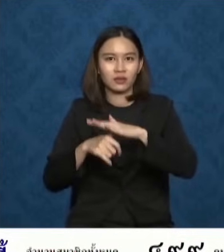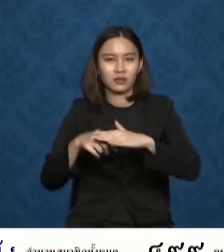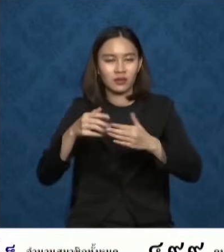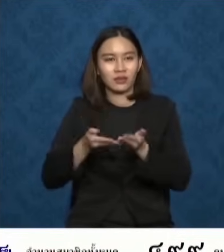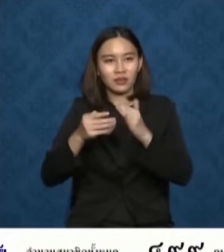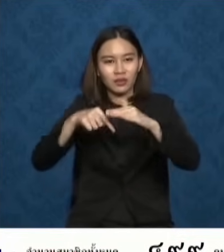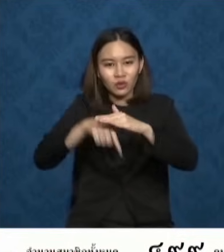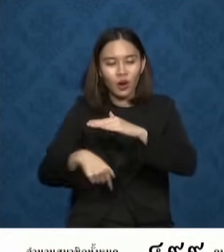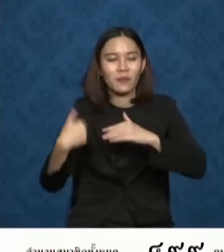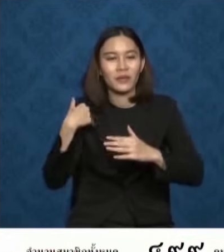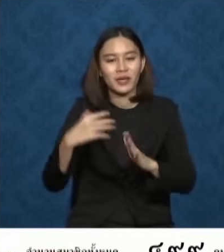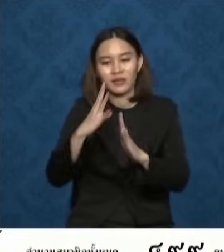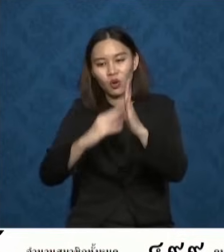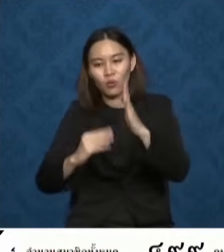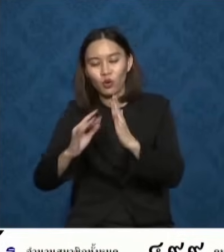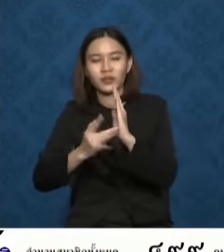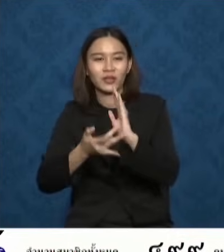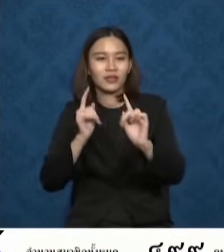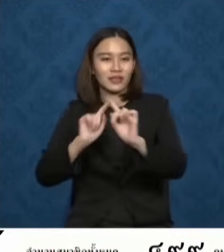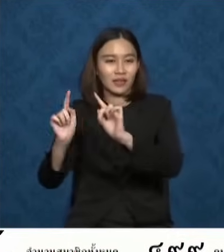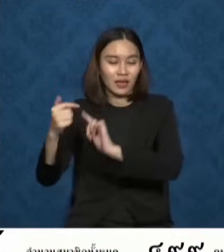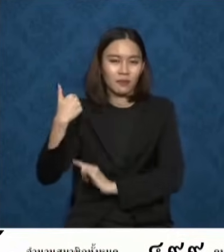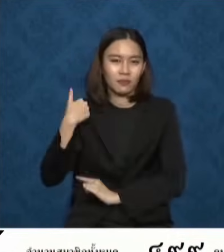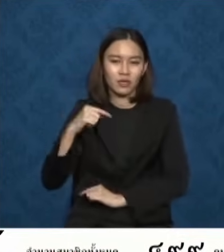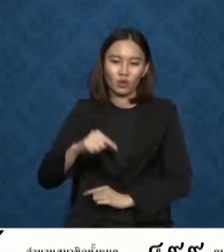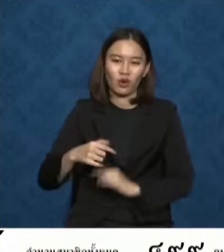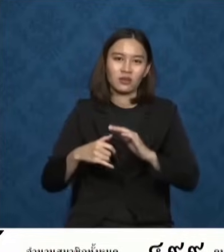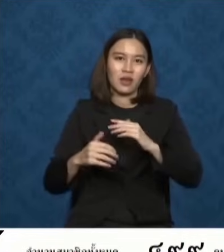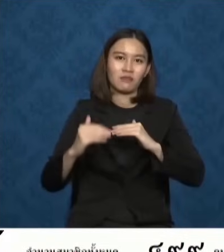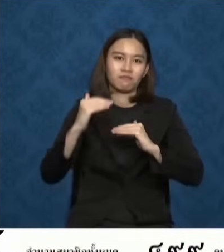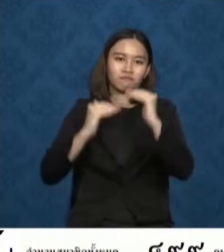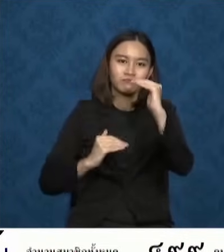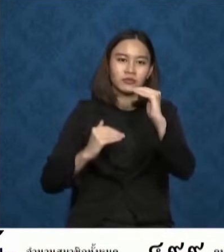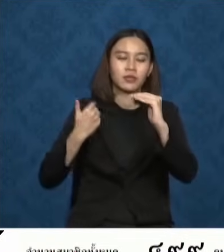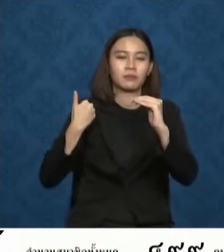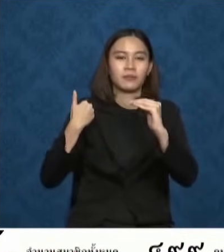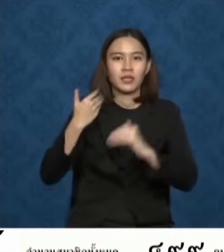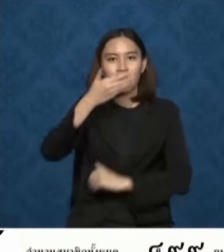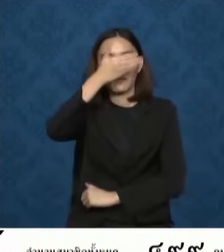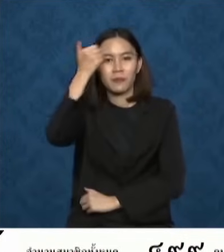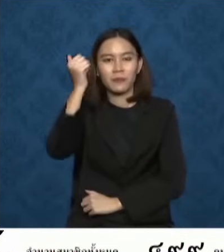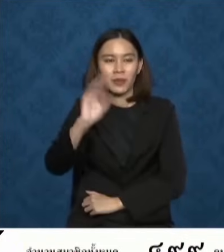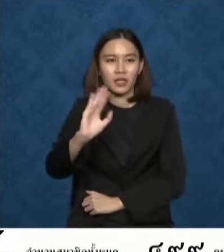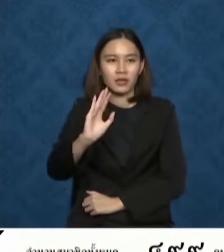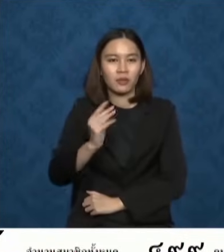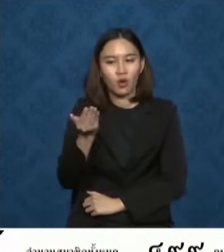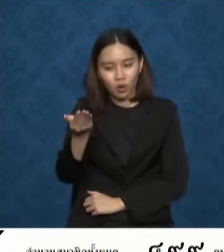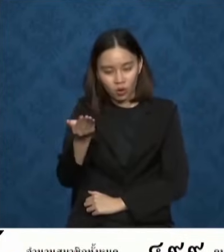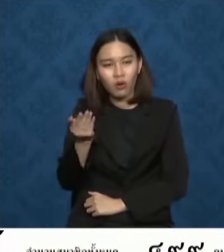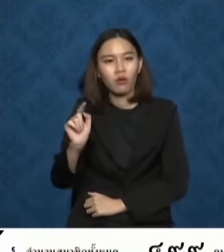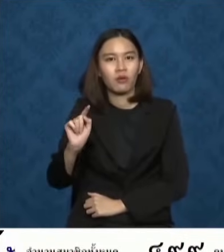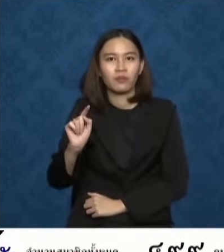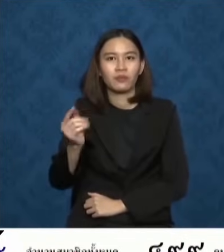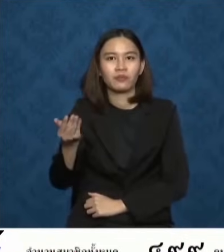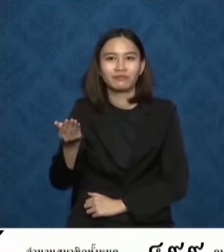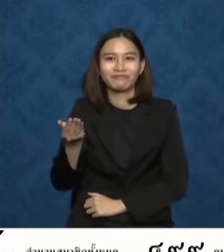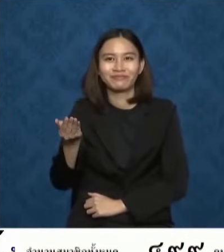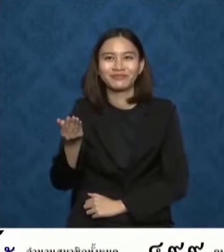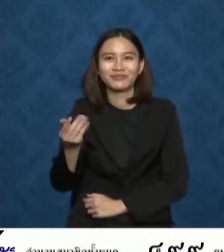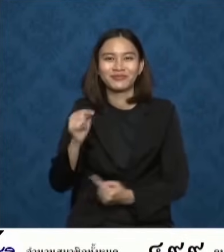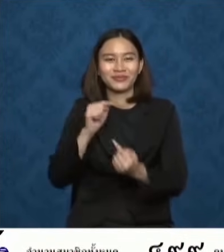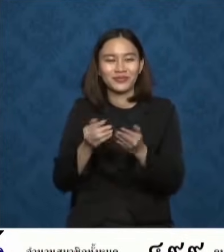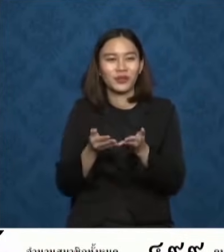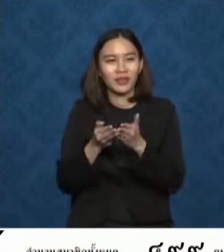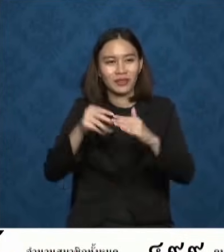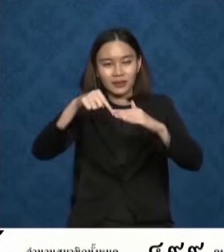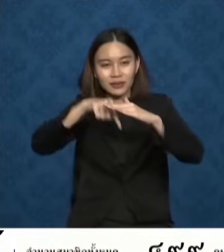ทคโนโลยีหลายอย่างเลยเราเสียเปรียบผมเรียนนะท่านอย่าลืมนะขอความเป็นธรรมด้วยนะเรื่องเรือดำน้